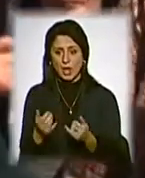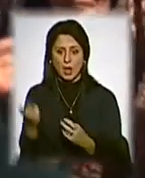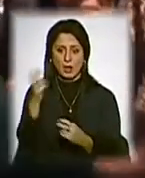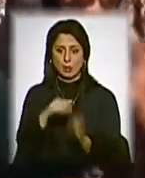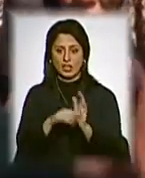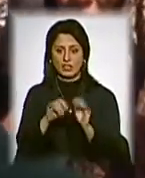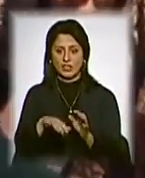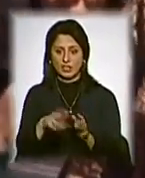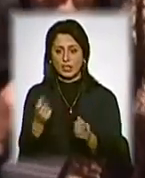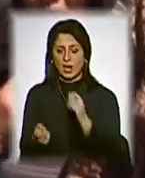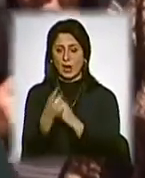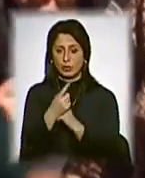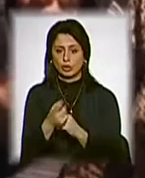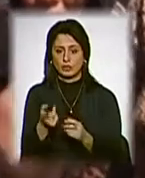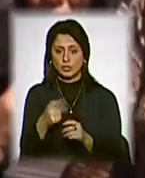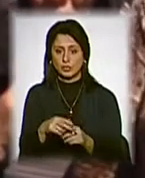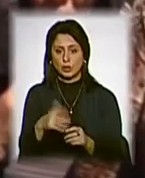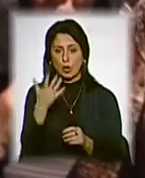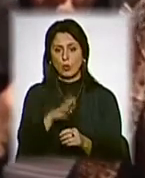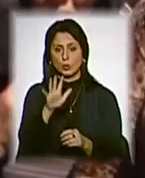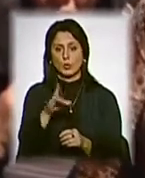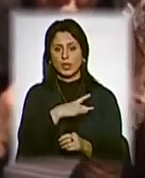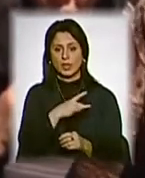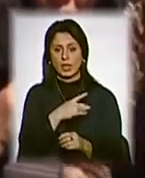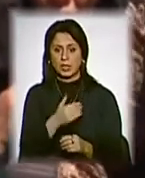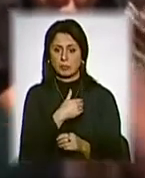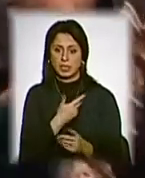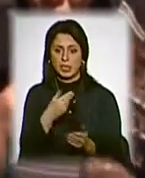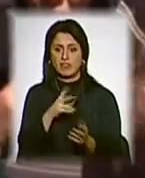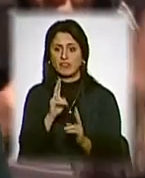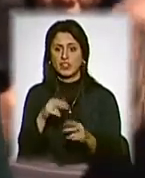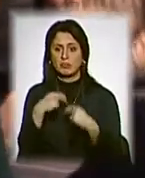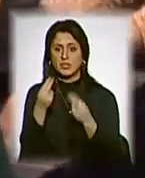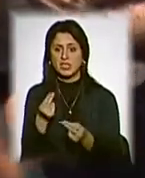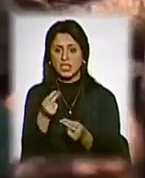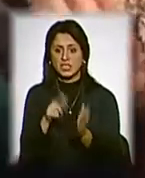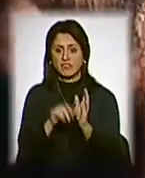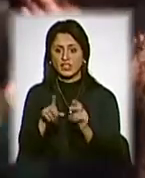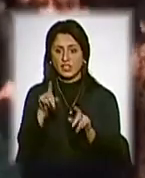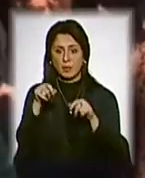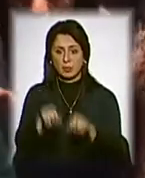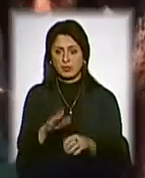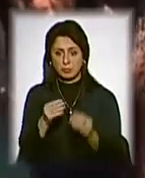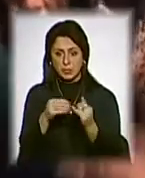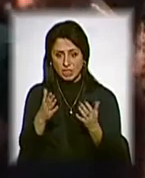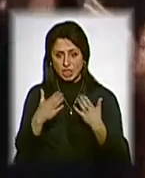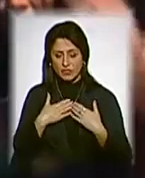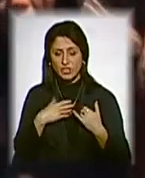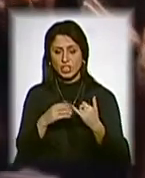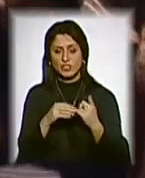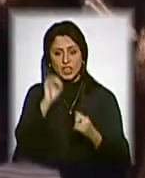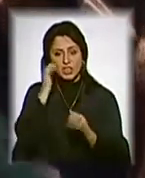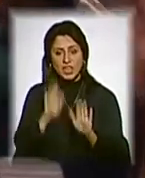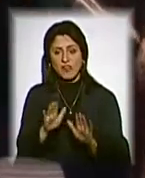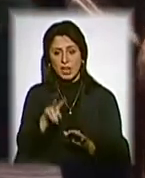მოდის ინვესტორი გამოჩნდა და 55 თეთრი თუ გინდათ, ვინმიცა მაგ ინვესტორ მიწა იყო ჩვენი, ჩვენ